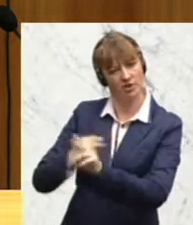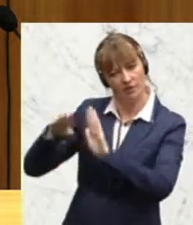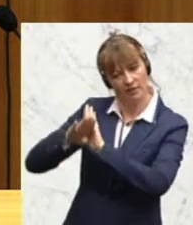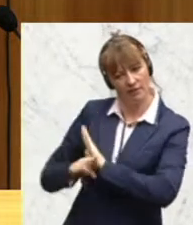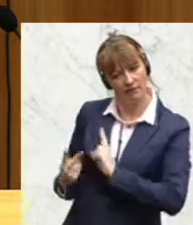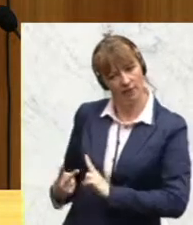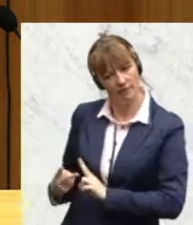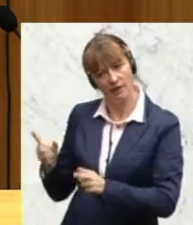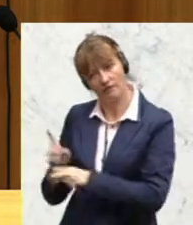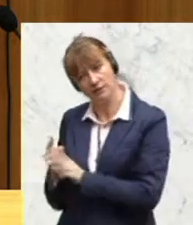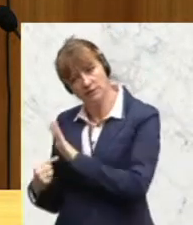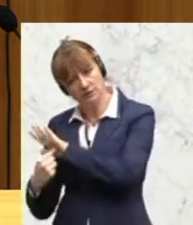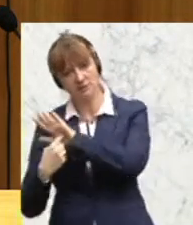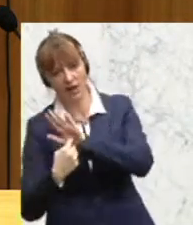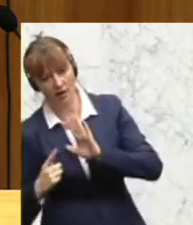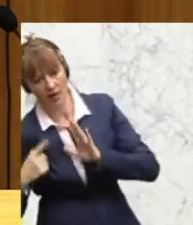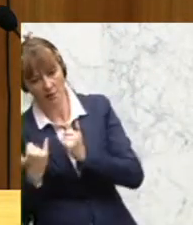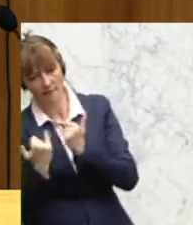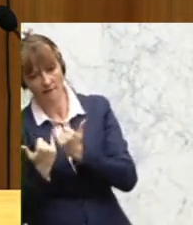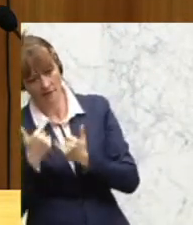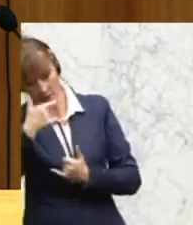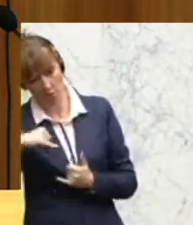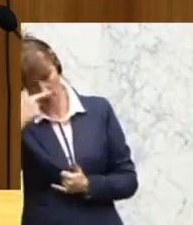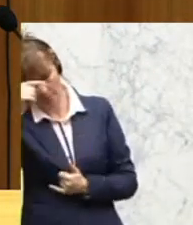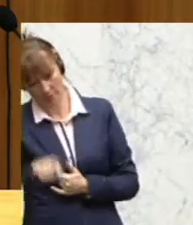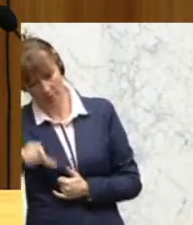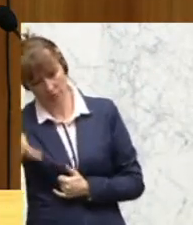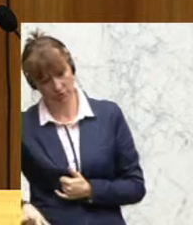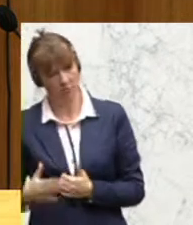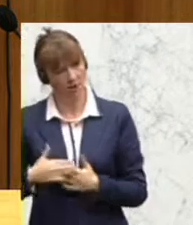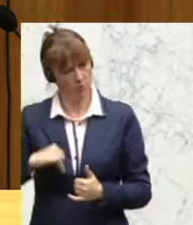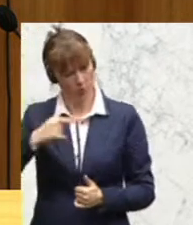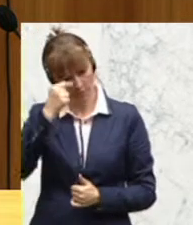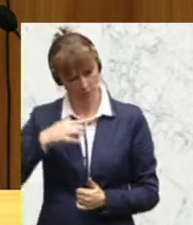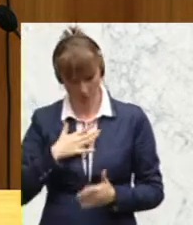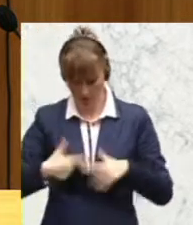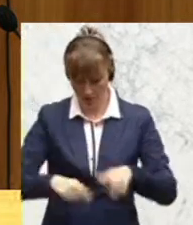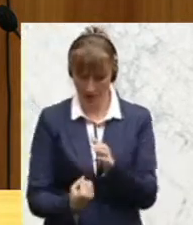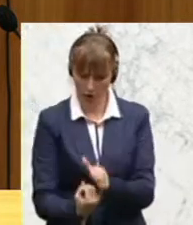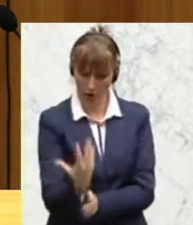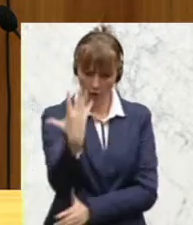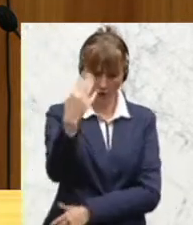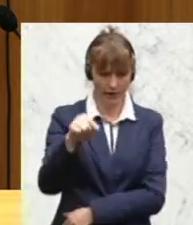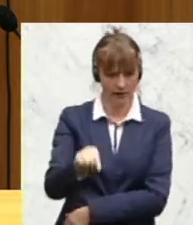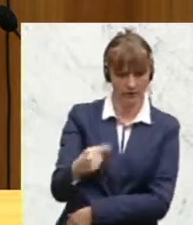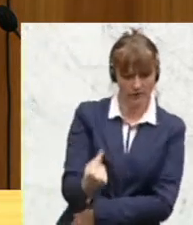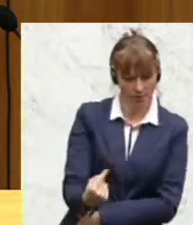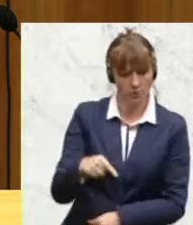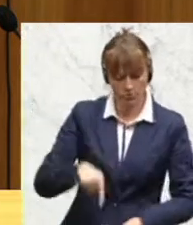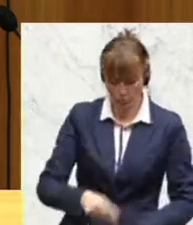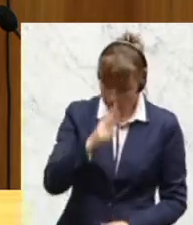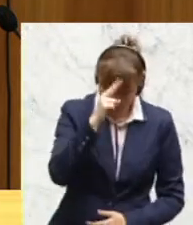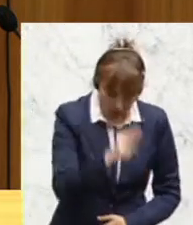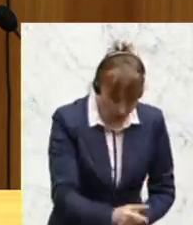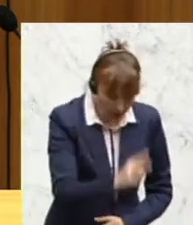den jungen Menschen vorzuleben. Jeder junge Mensch, der in unserem Land aufwächst, muss die unbedingte Achtung vor der Würde